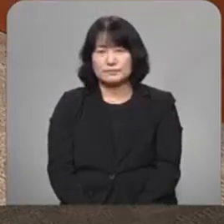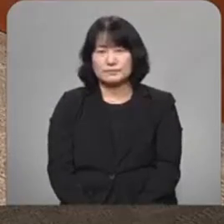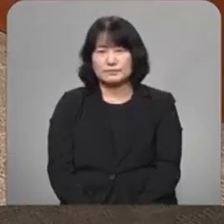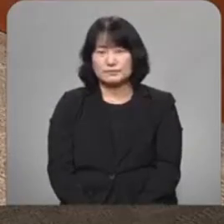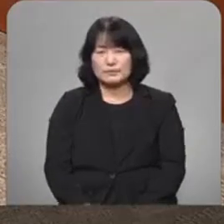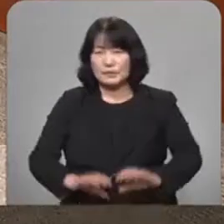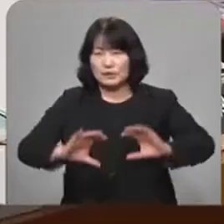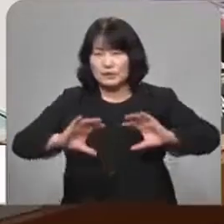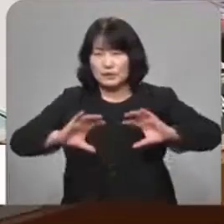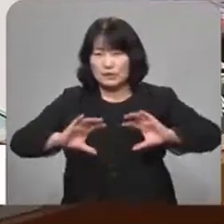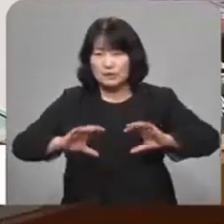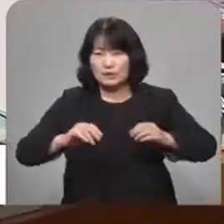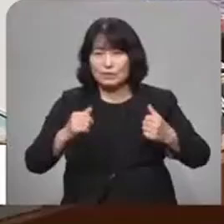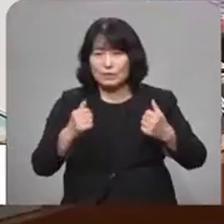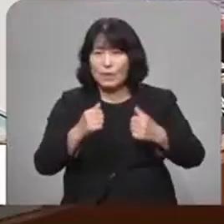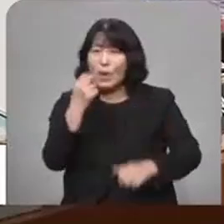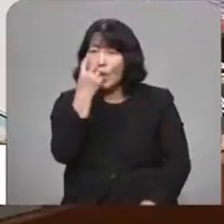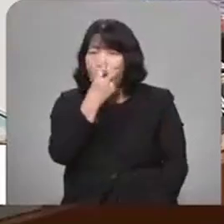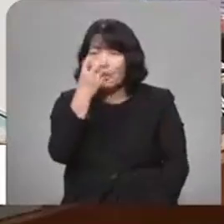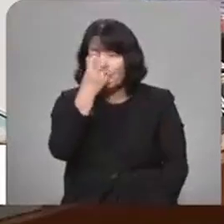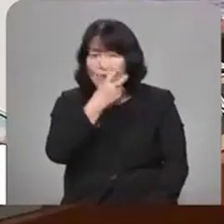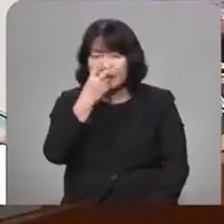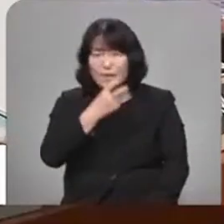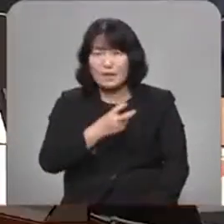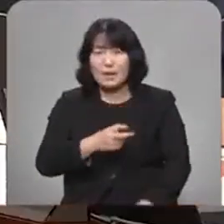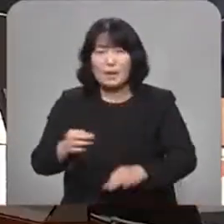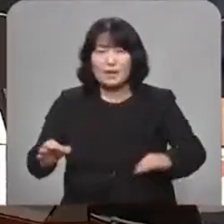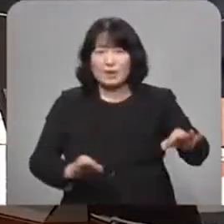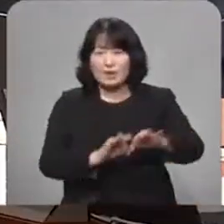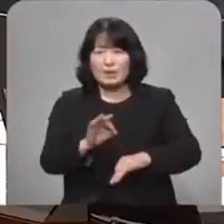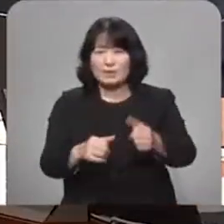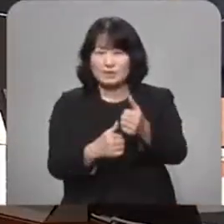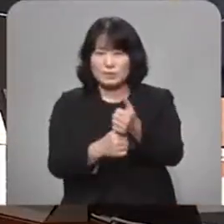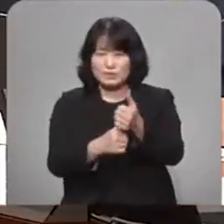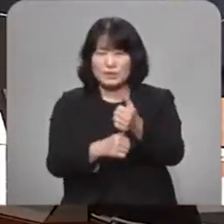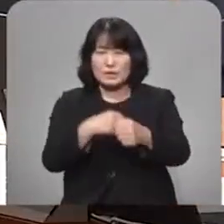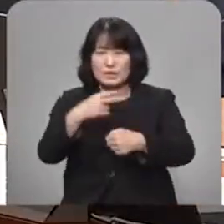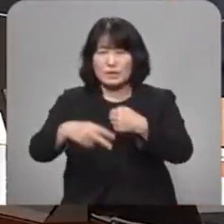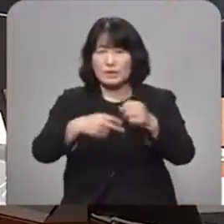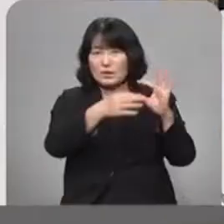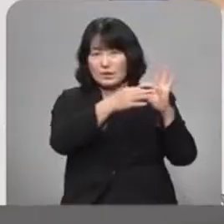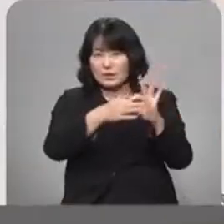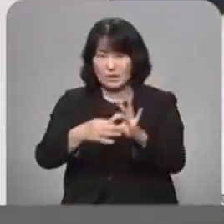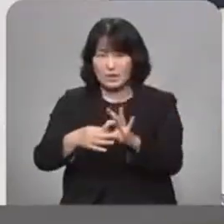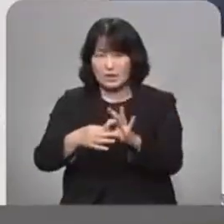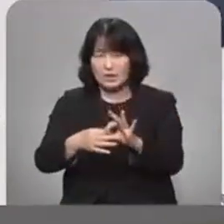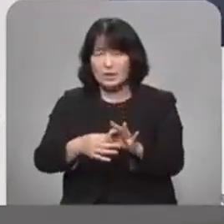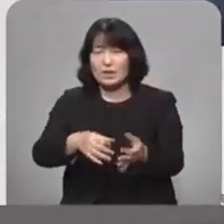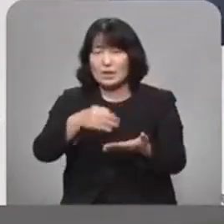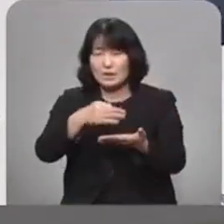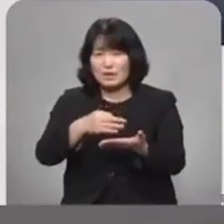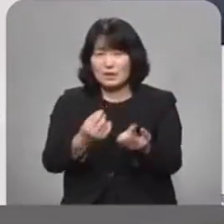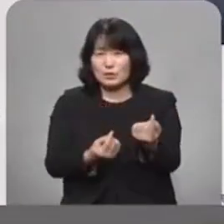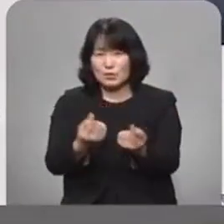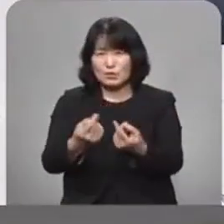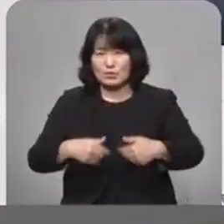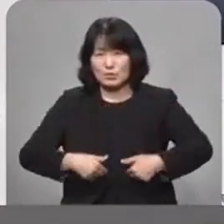국정감사에 출석한 경제부총리 지난해부터 2년 연속 지방 교부세 조정이 불가피하다고